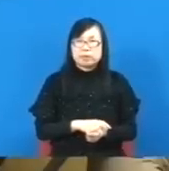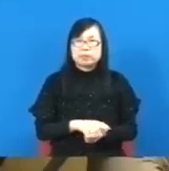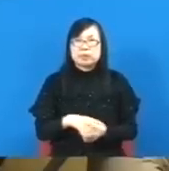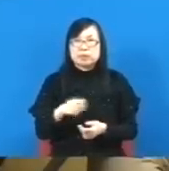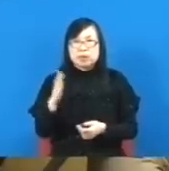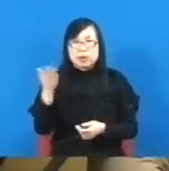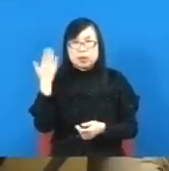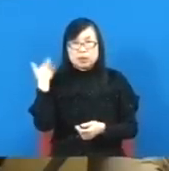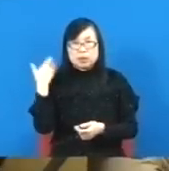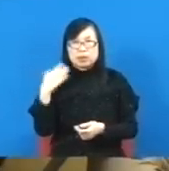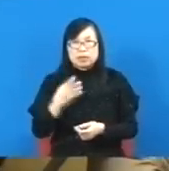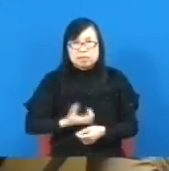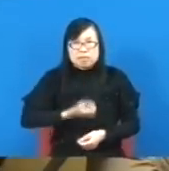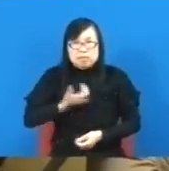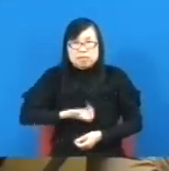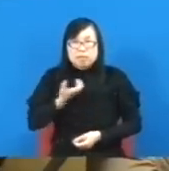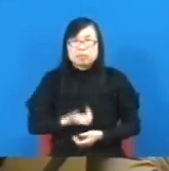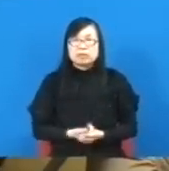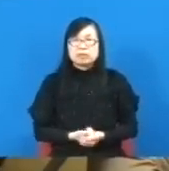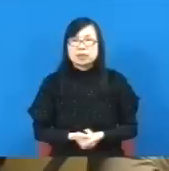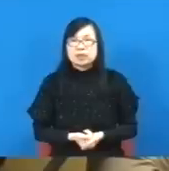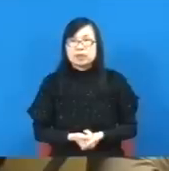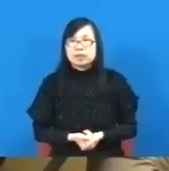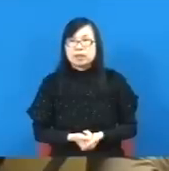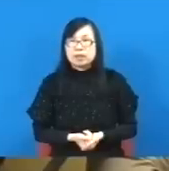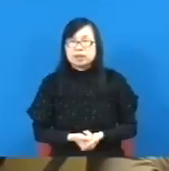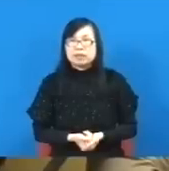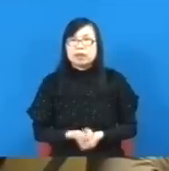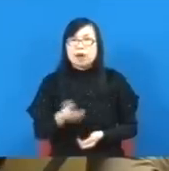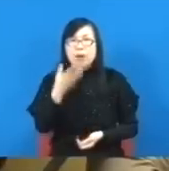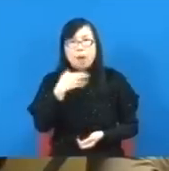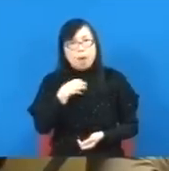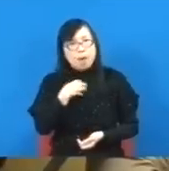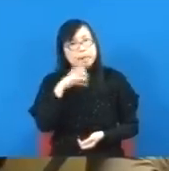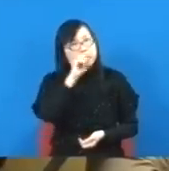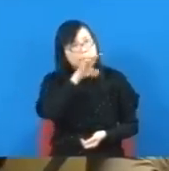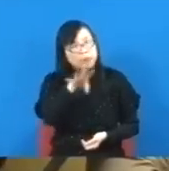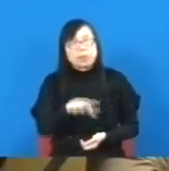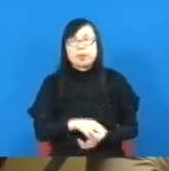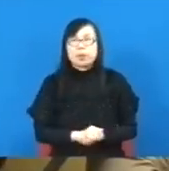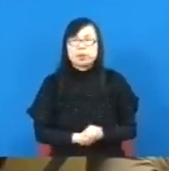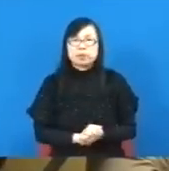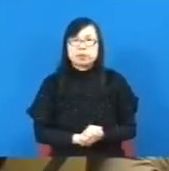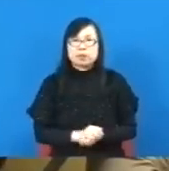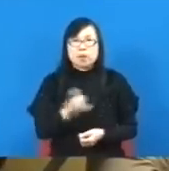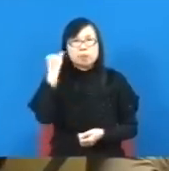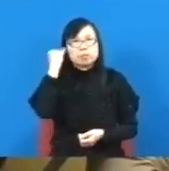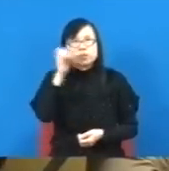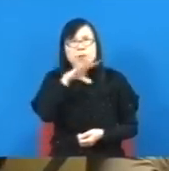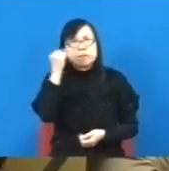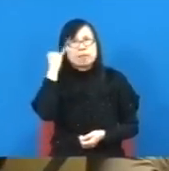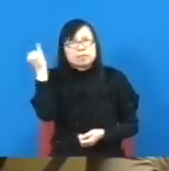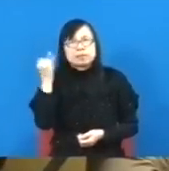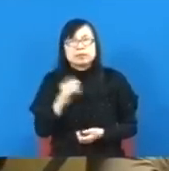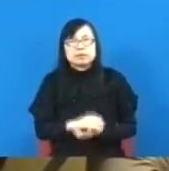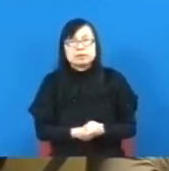佢當日點解會咁嬲咧？就係、 是、你問咩文件？ 我問佢，佢就話唔知講乜鬼啦，就話